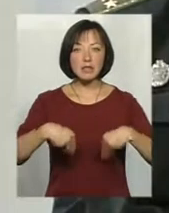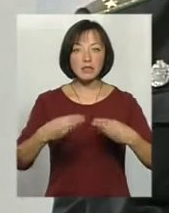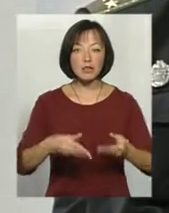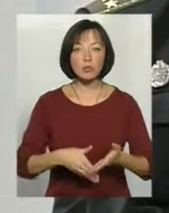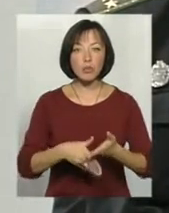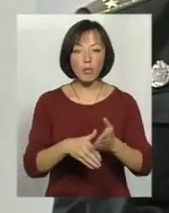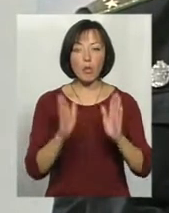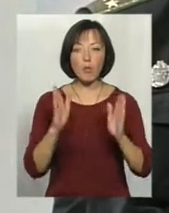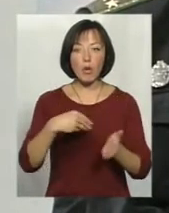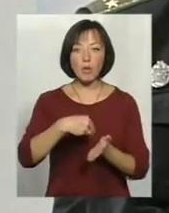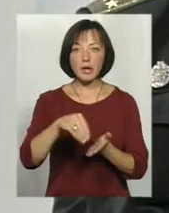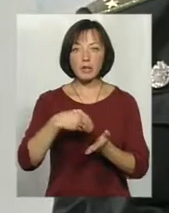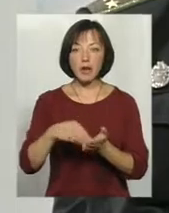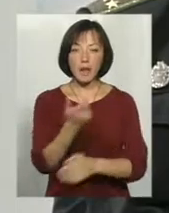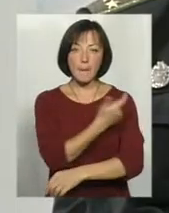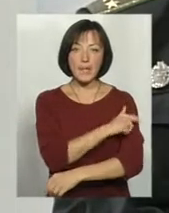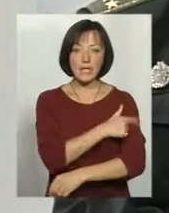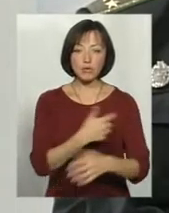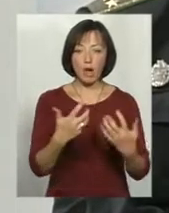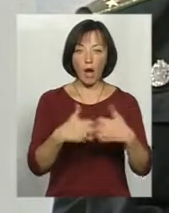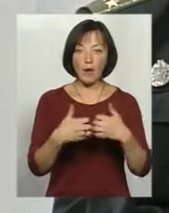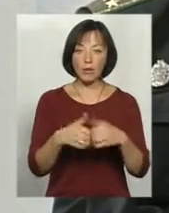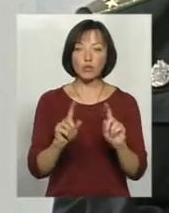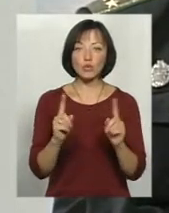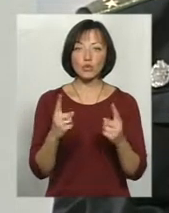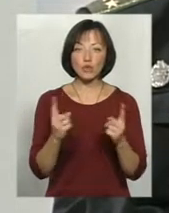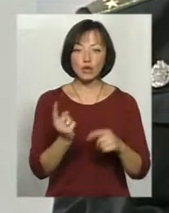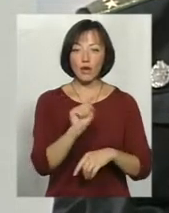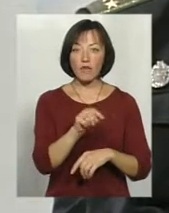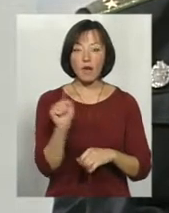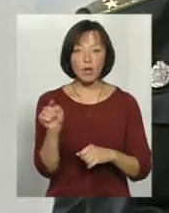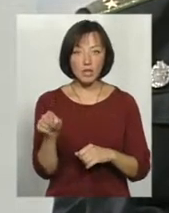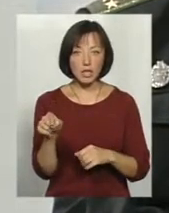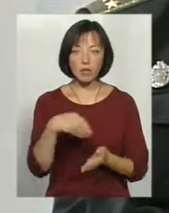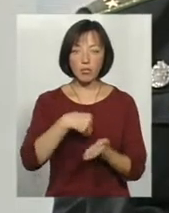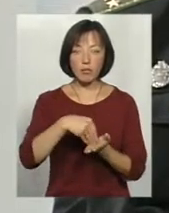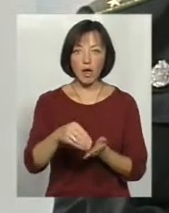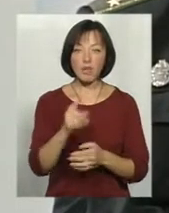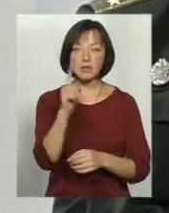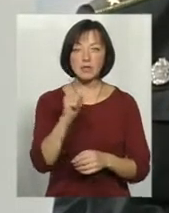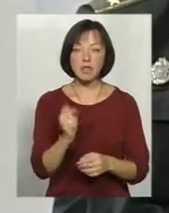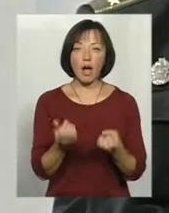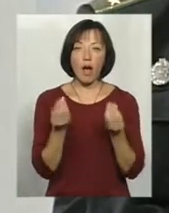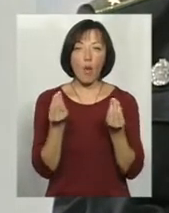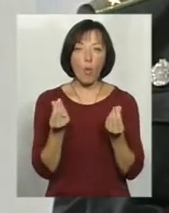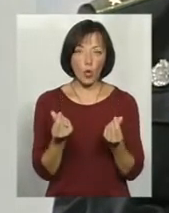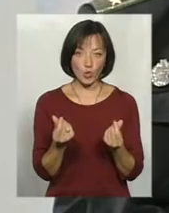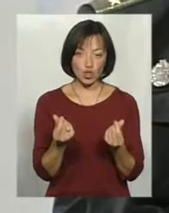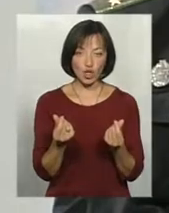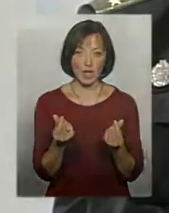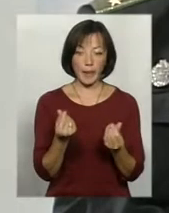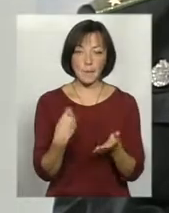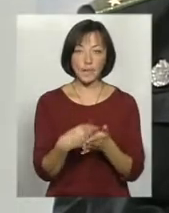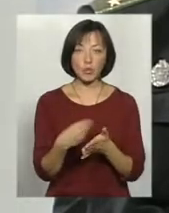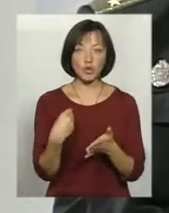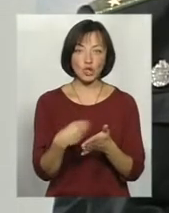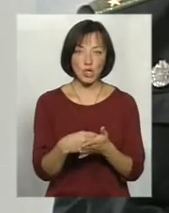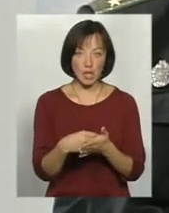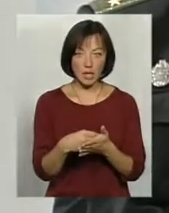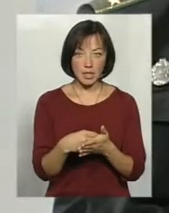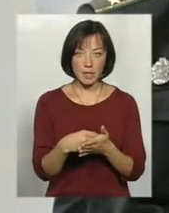по придбанню медичної апаратури, тому що вони її купляють за кошти бюджетні,